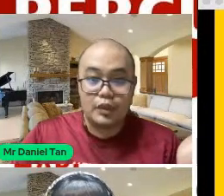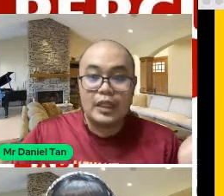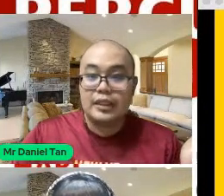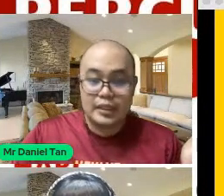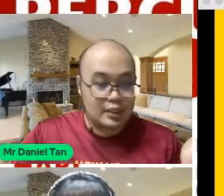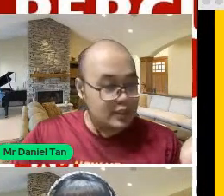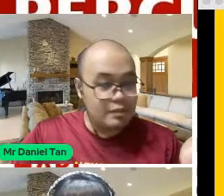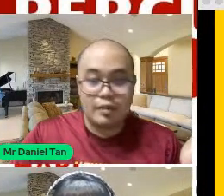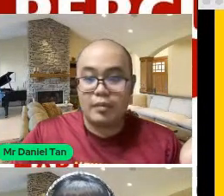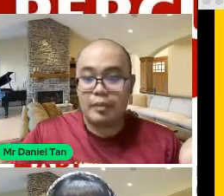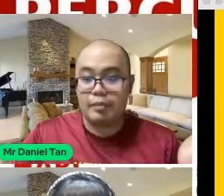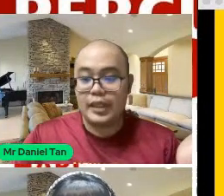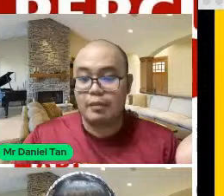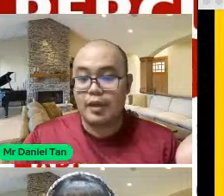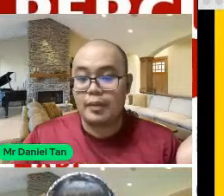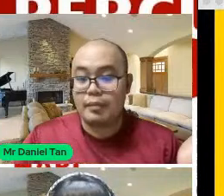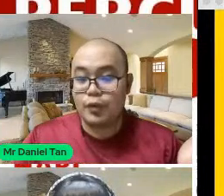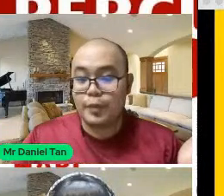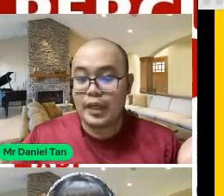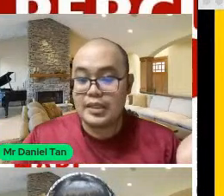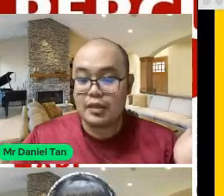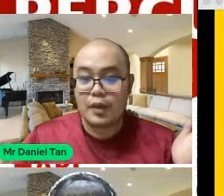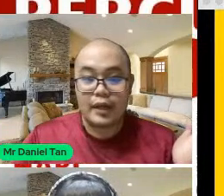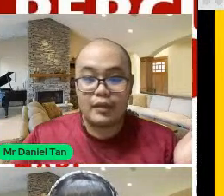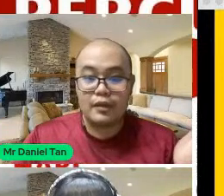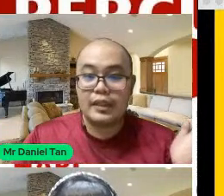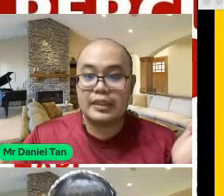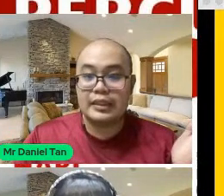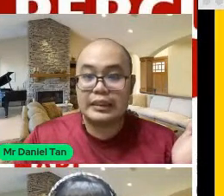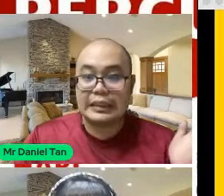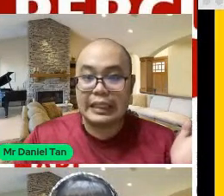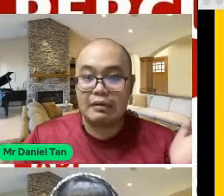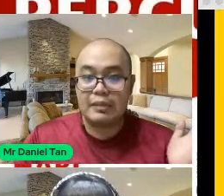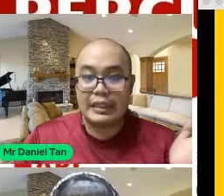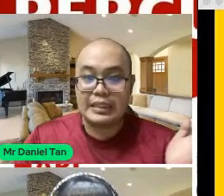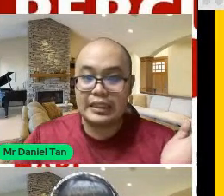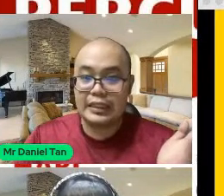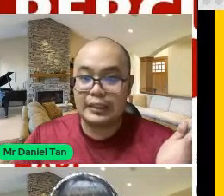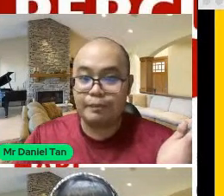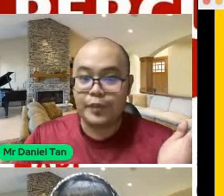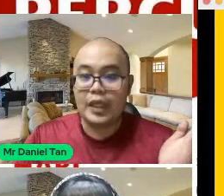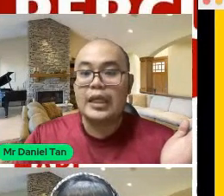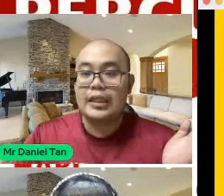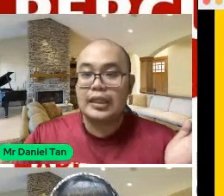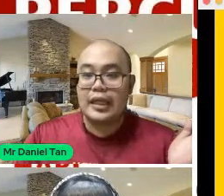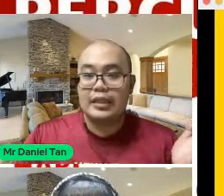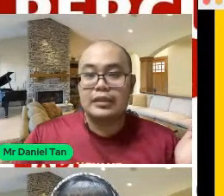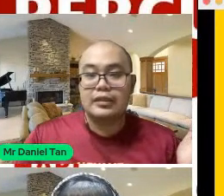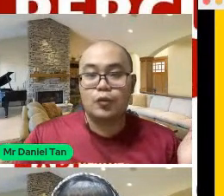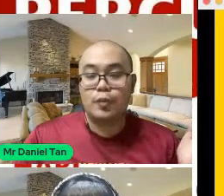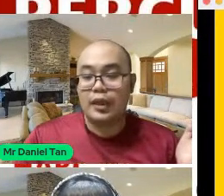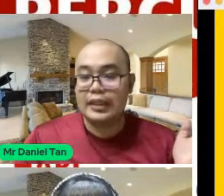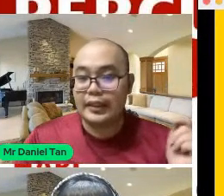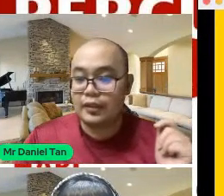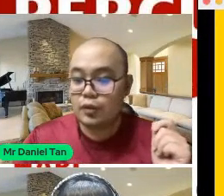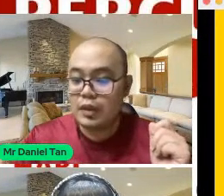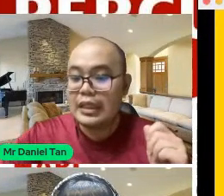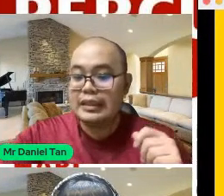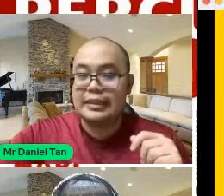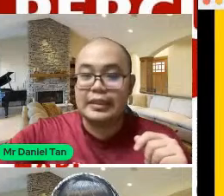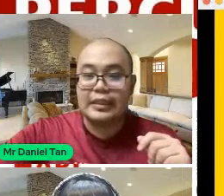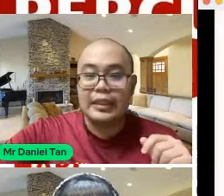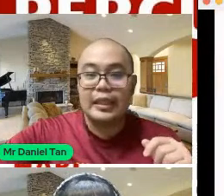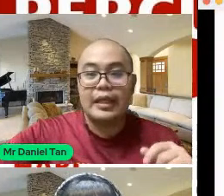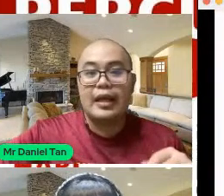Open tersebut dan jadi membernya memang merupakan satu icon nah di negara Malaysia ini dan sehubungan dengan